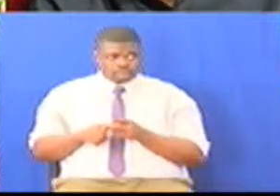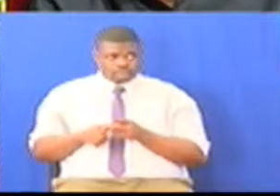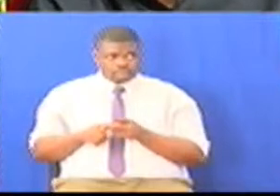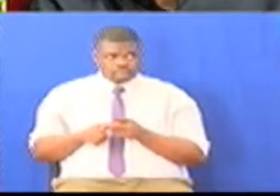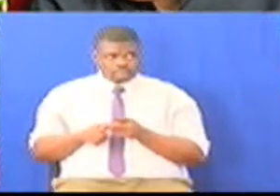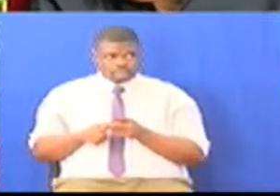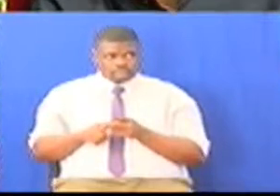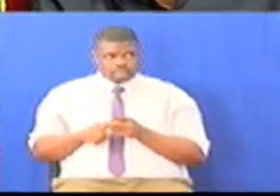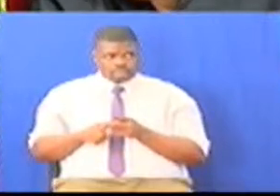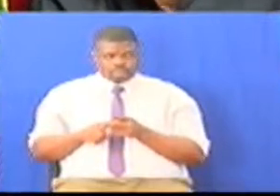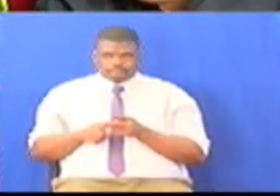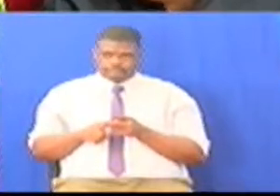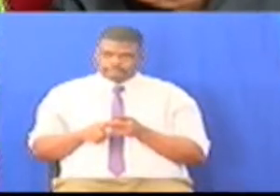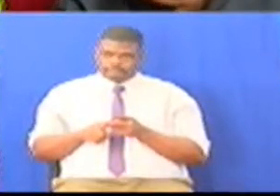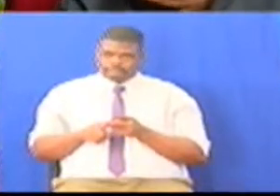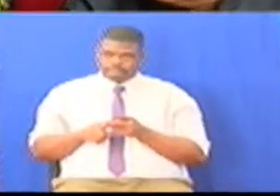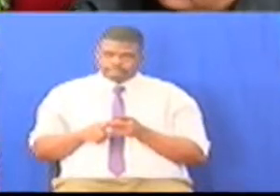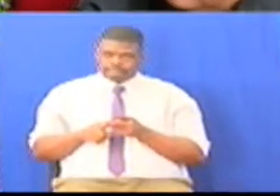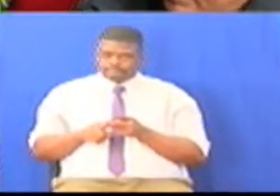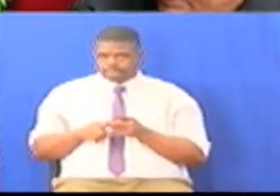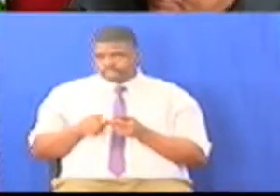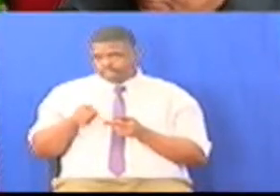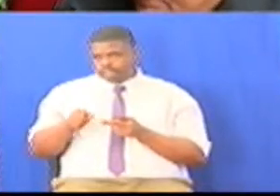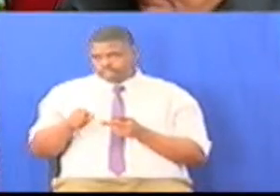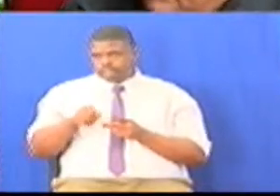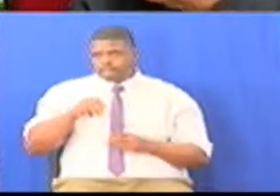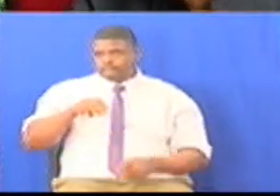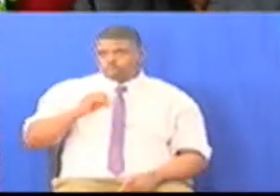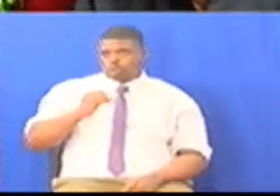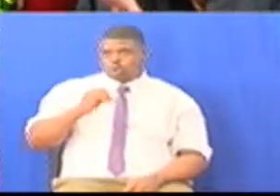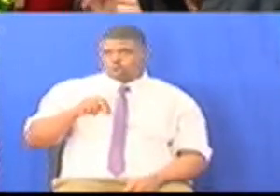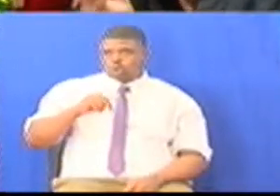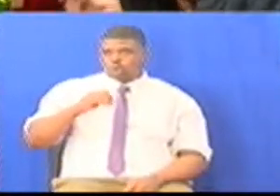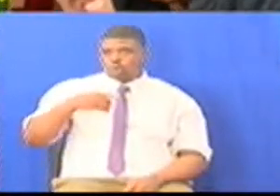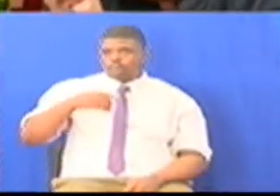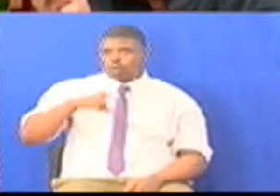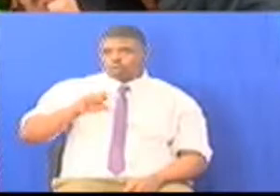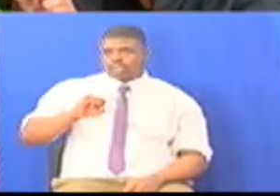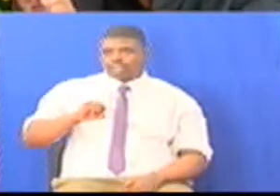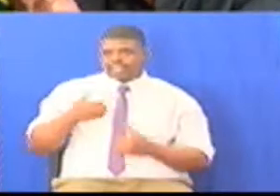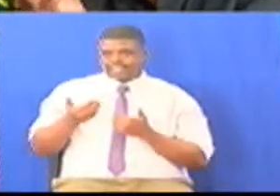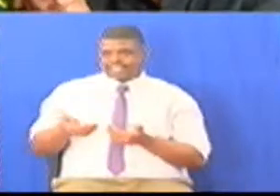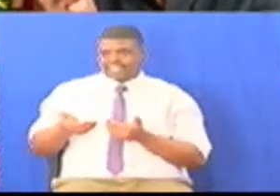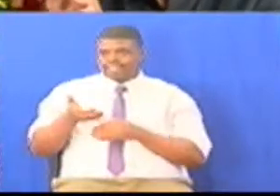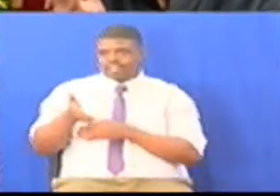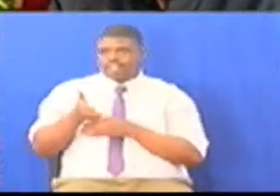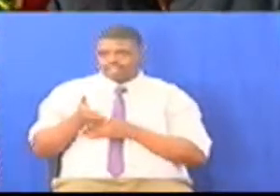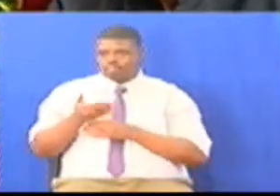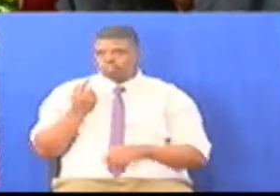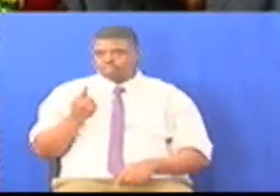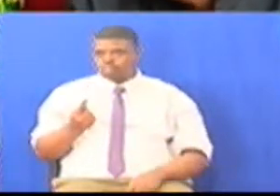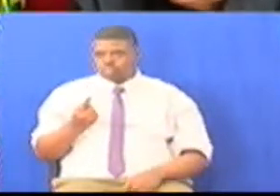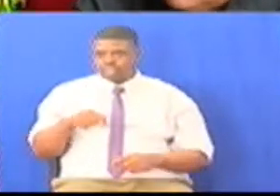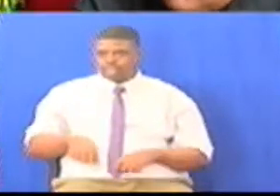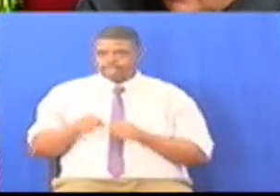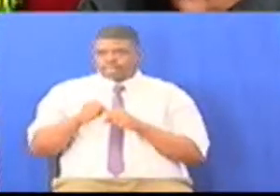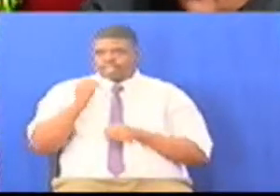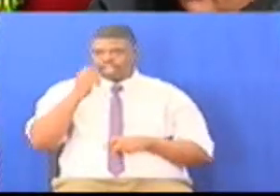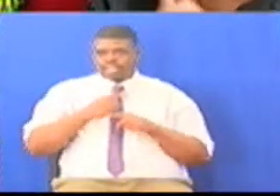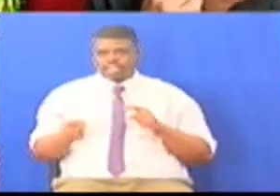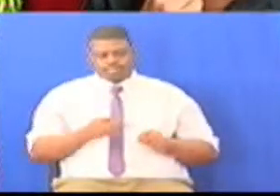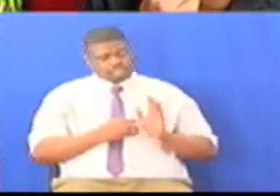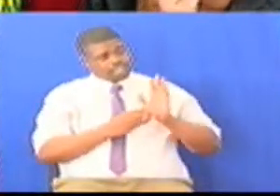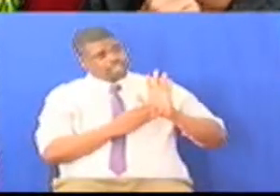mawasiliano na kuondoa ukiritimba, yani monopoli, ambapo hivi sasa tuna kampuni moja ambayo inamiliki